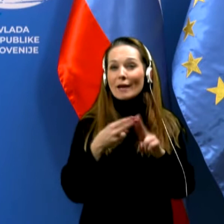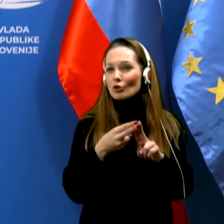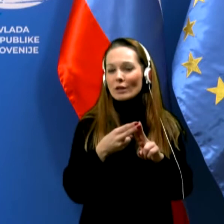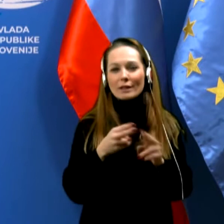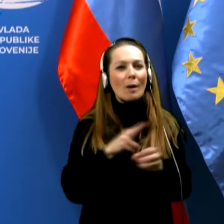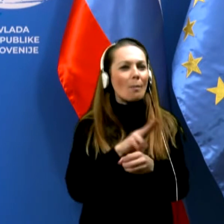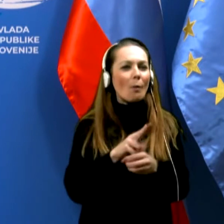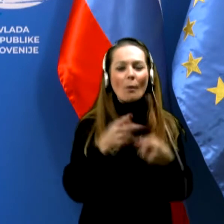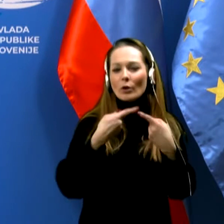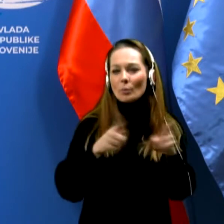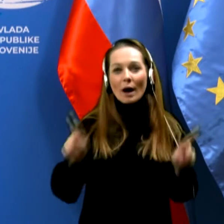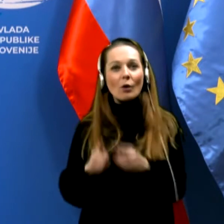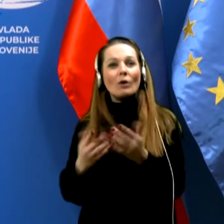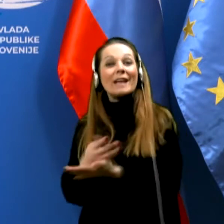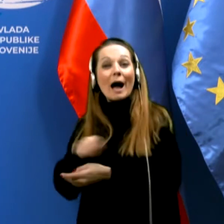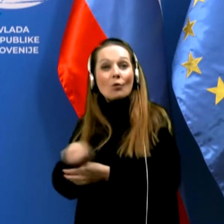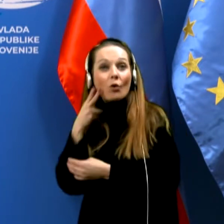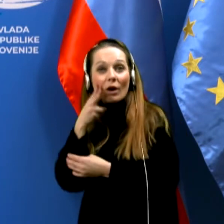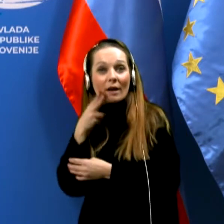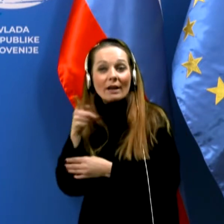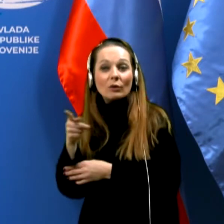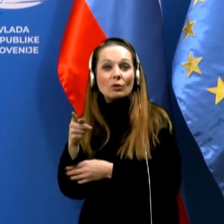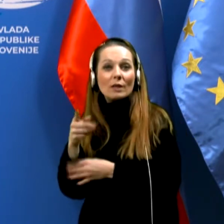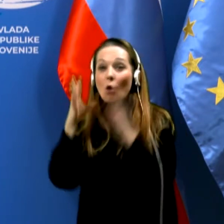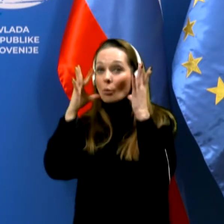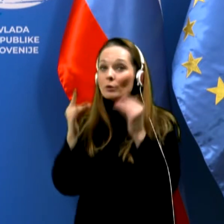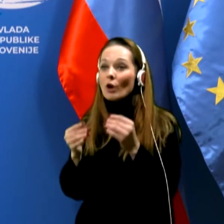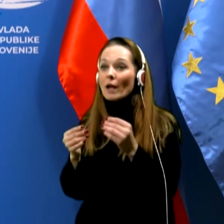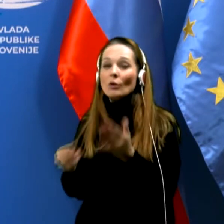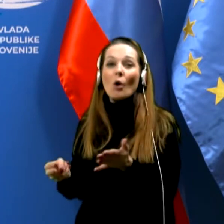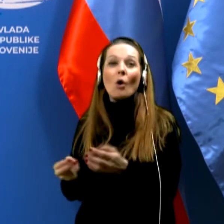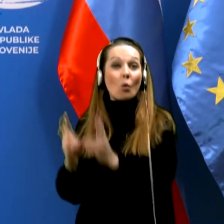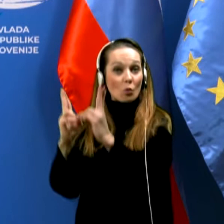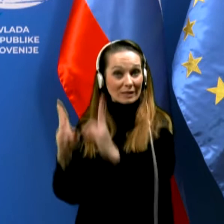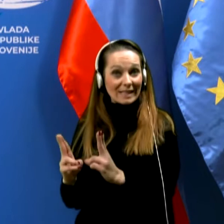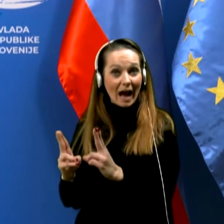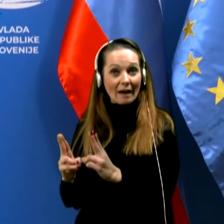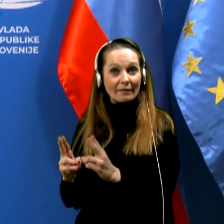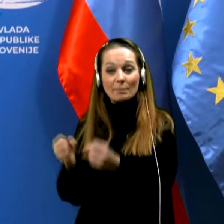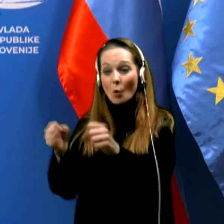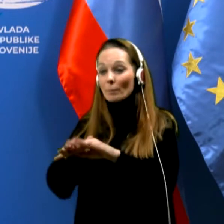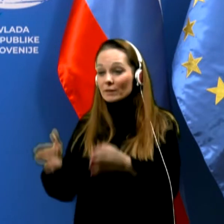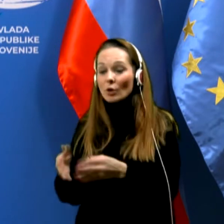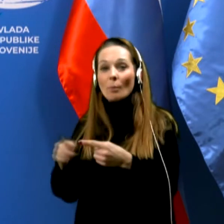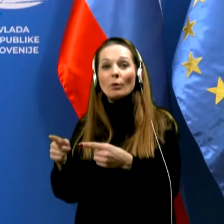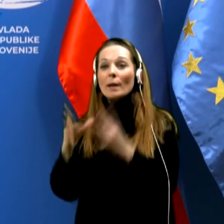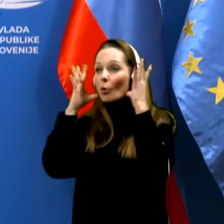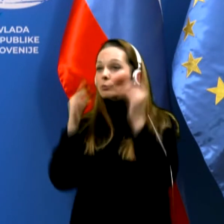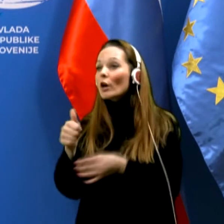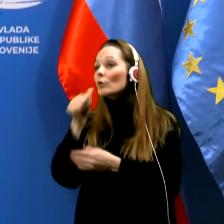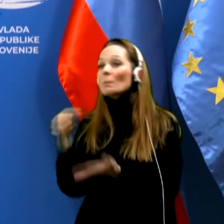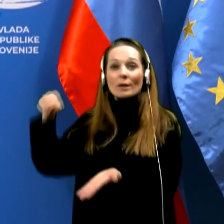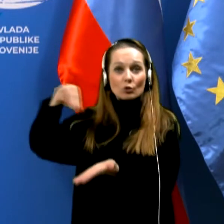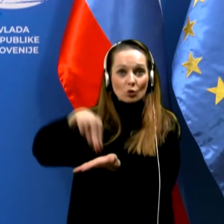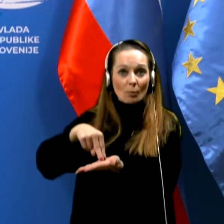popolnoma drugačen kot pri kuhanem vinu, kjer se ponavadi ustavimo pri stojnici in vino ponavadi spijemo stoje